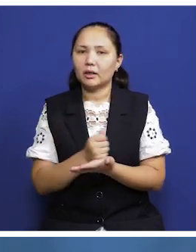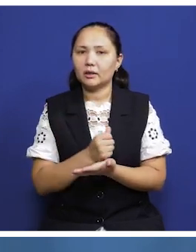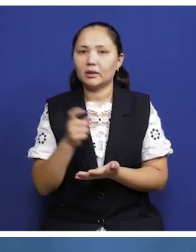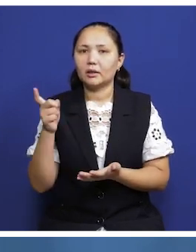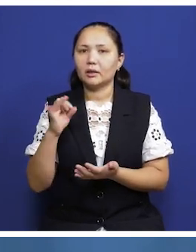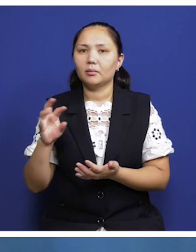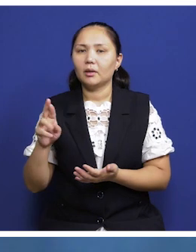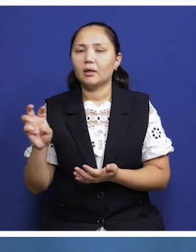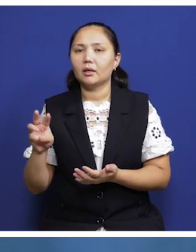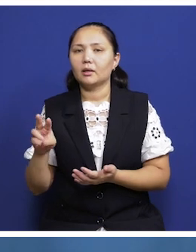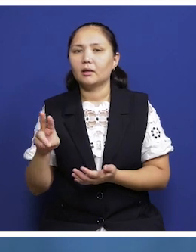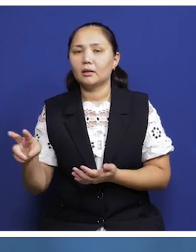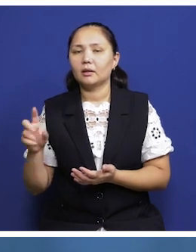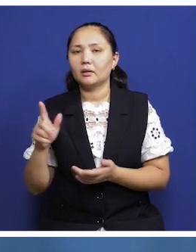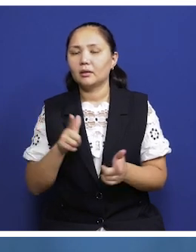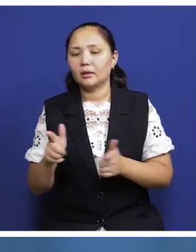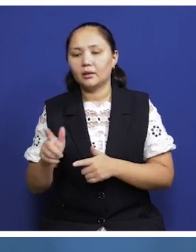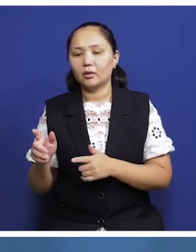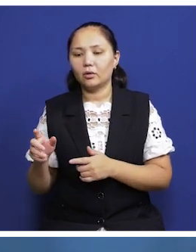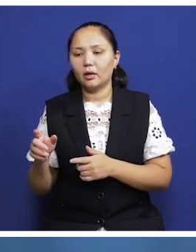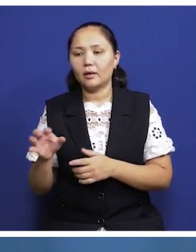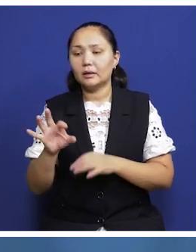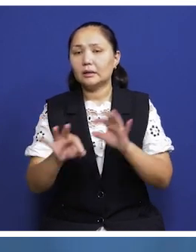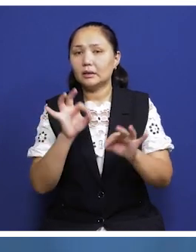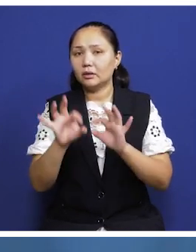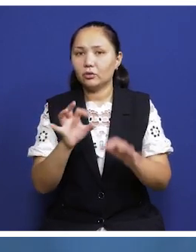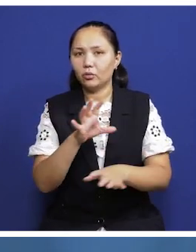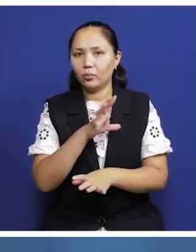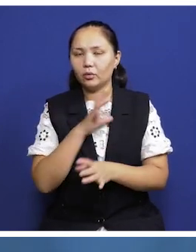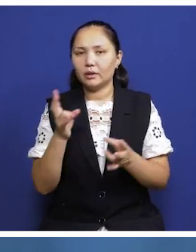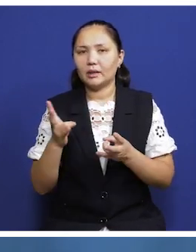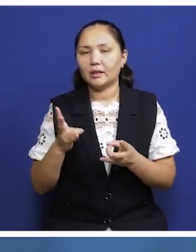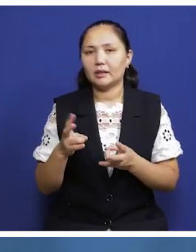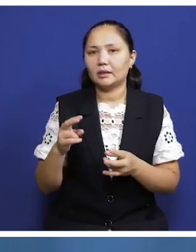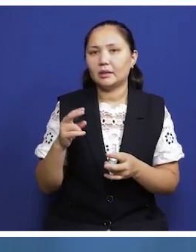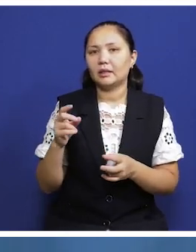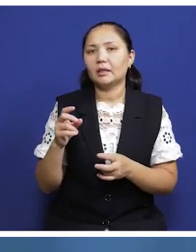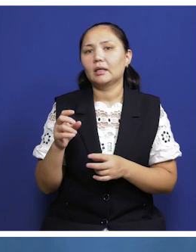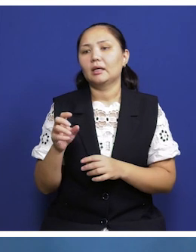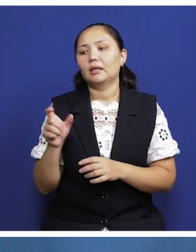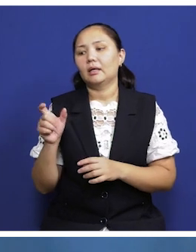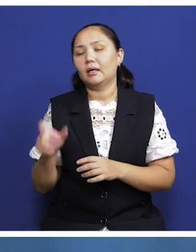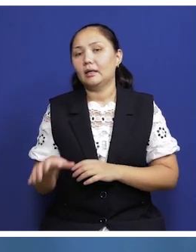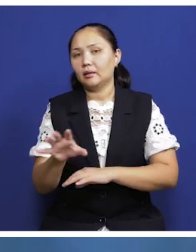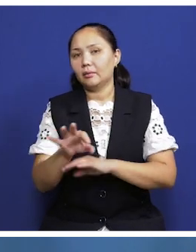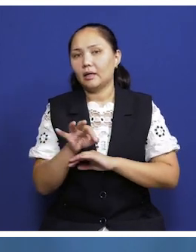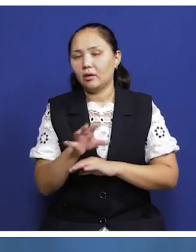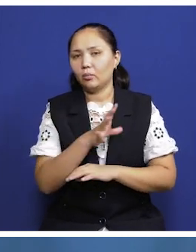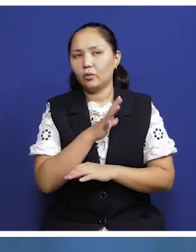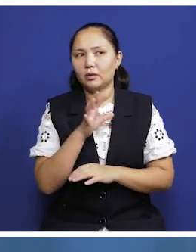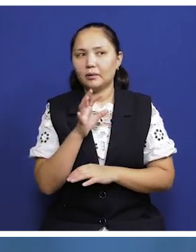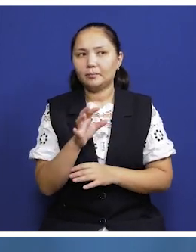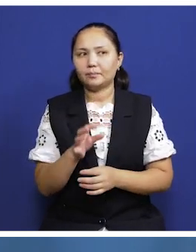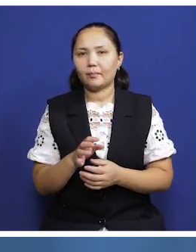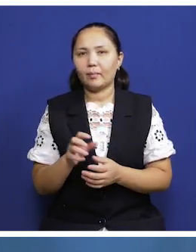өңдеуге және де конкурс өттік. Конкурста тиісті мердігерлер ұтып алды. Сол мердігерлердің ұтып